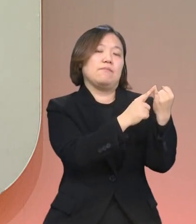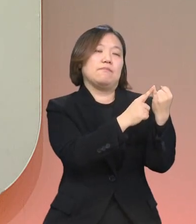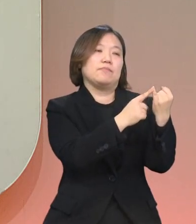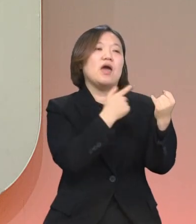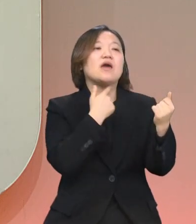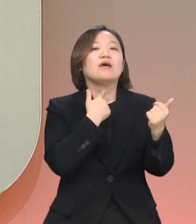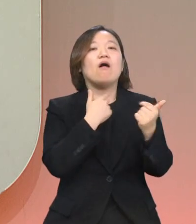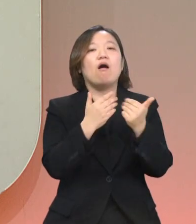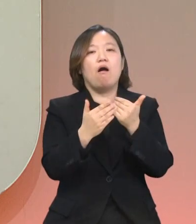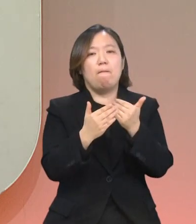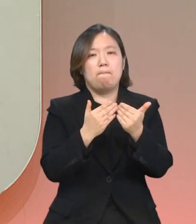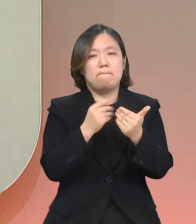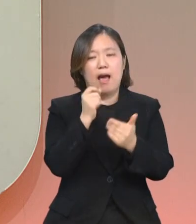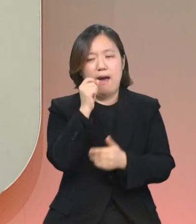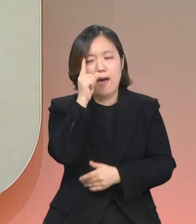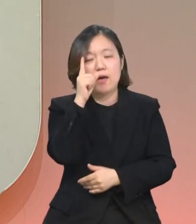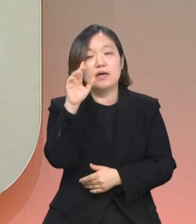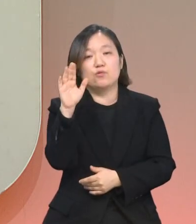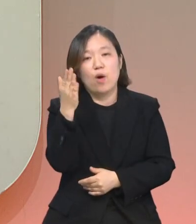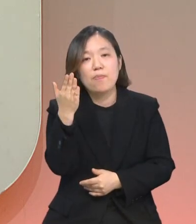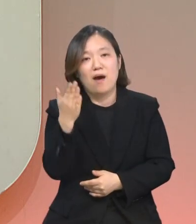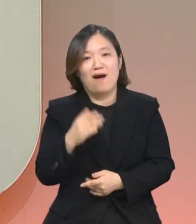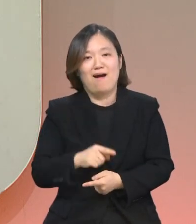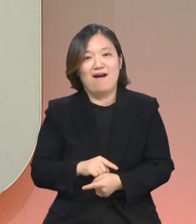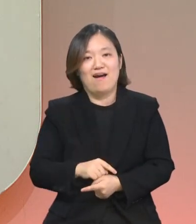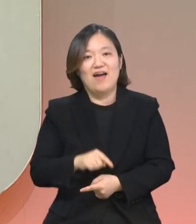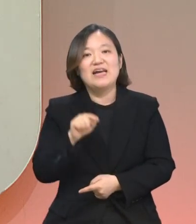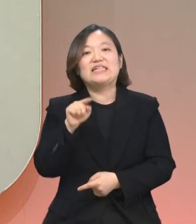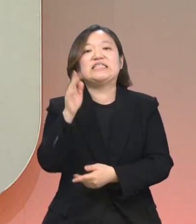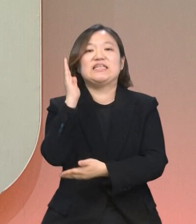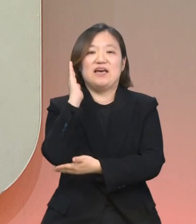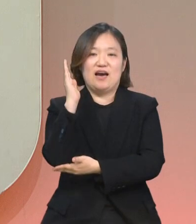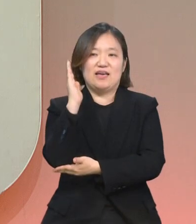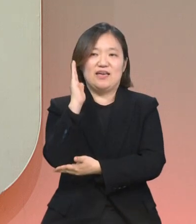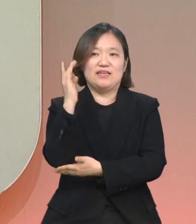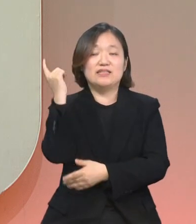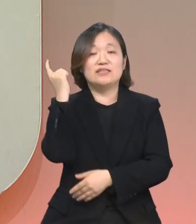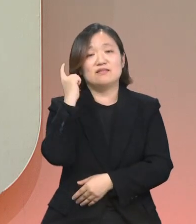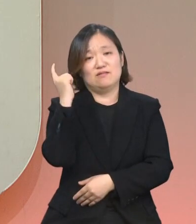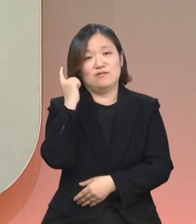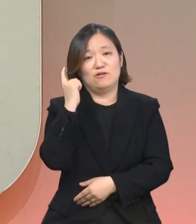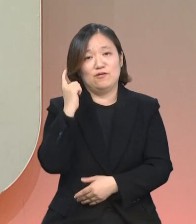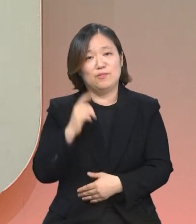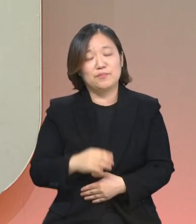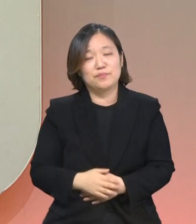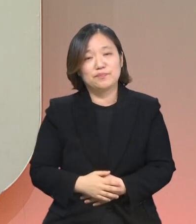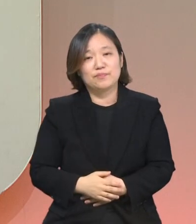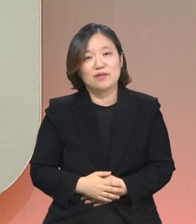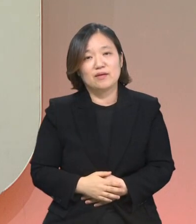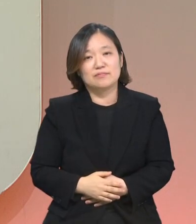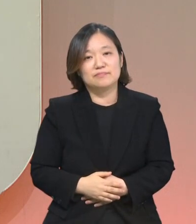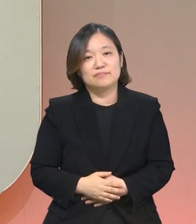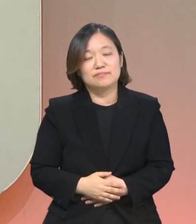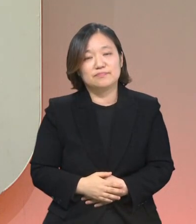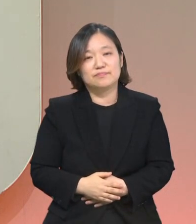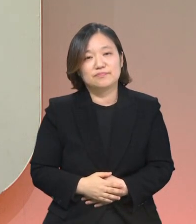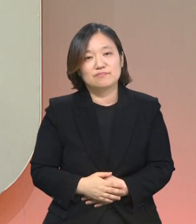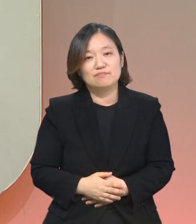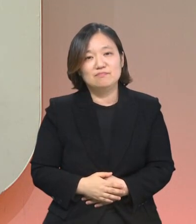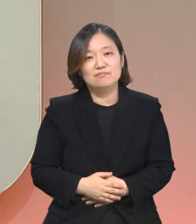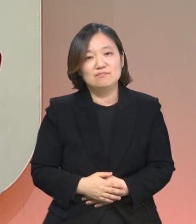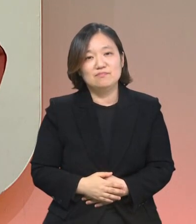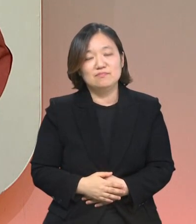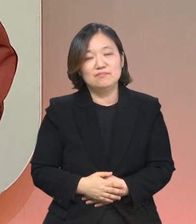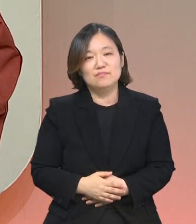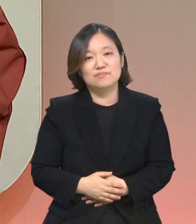큰 경험을 하셨다라는 그런 이야기를 제가 건너서 전에 들었습니다 그래서